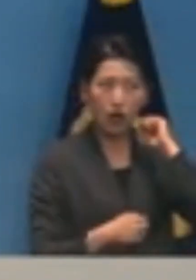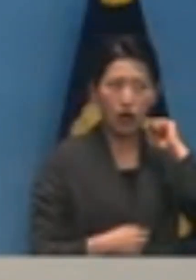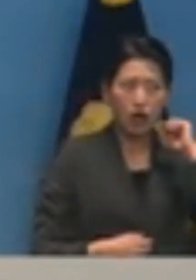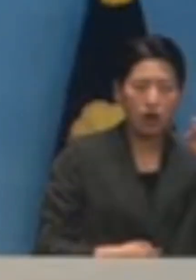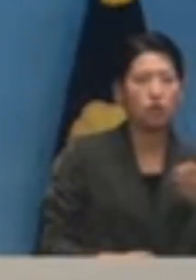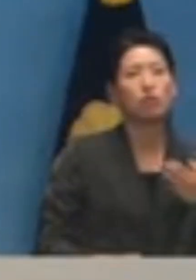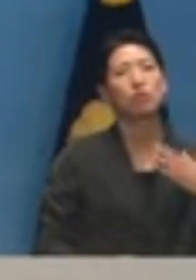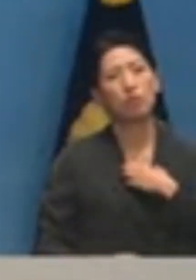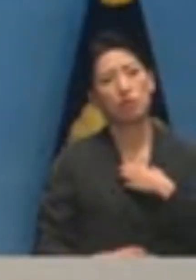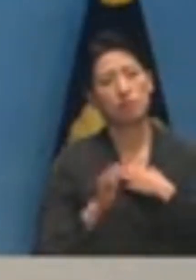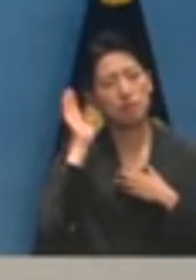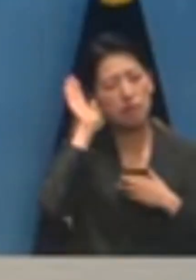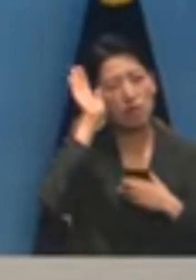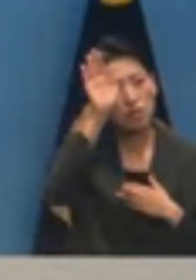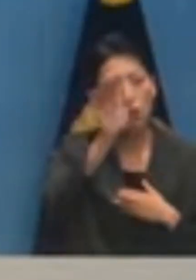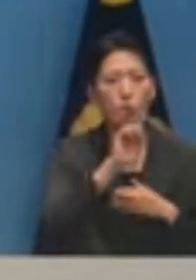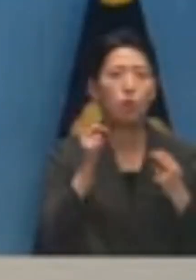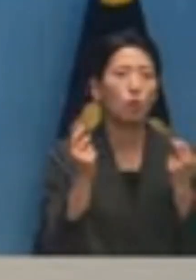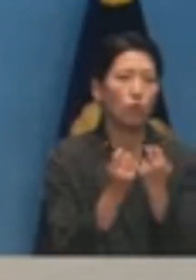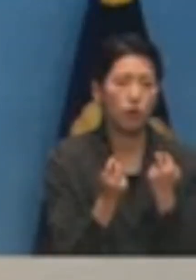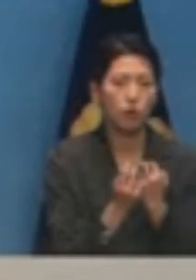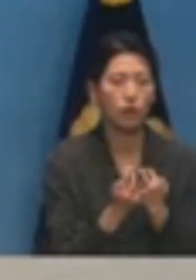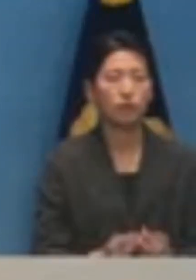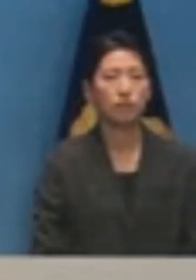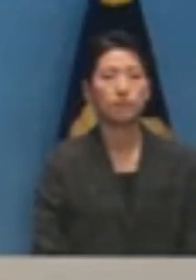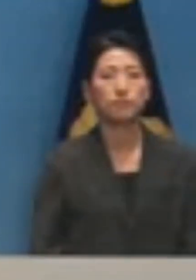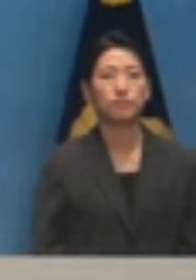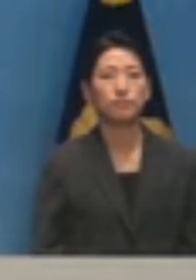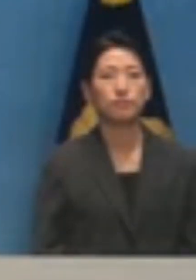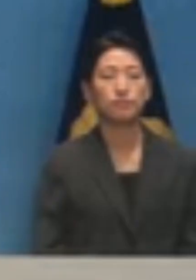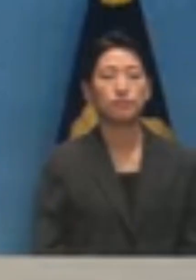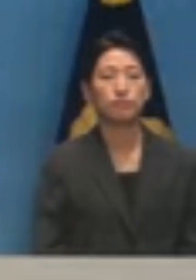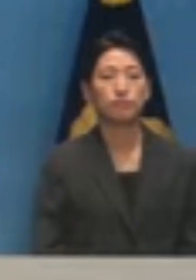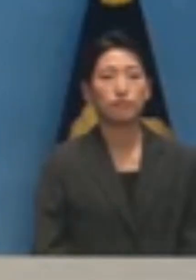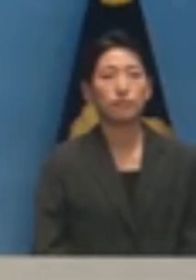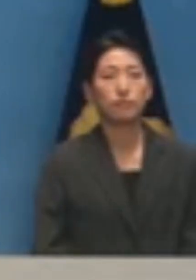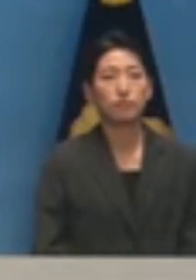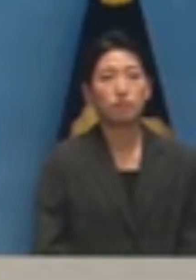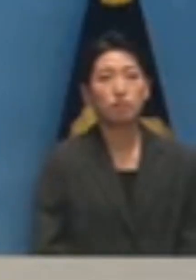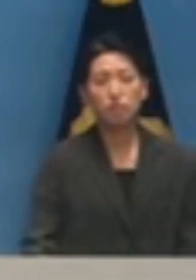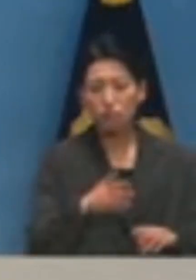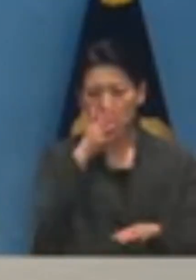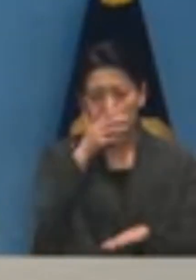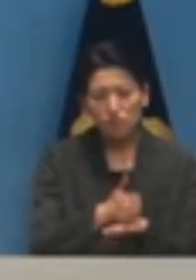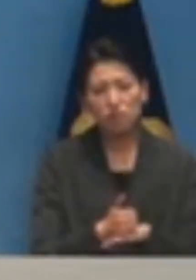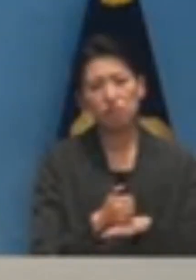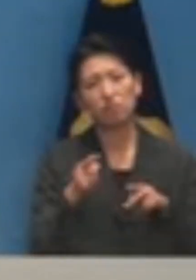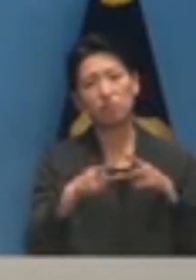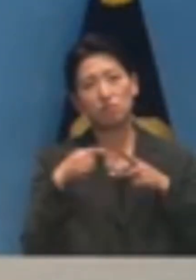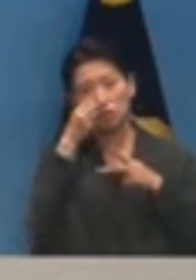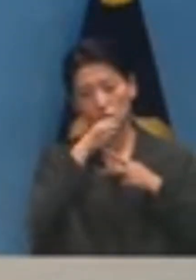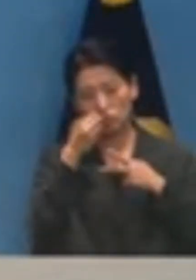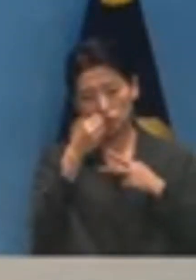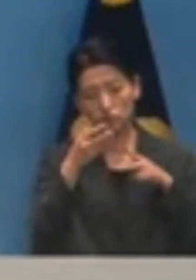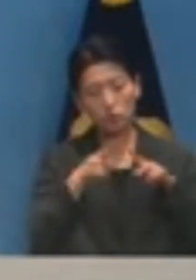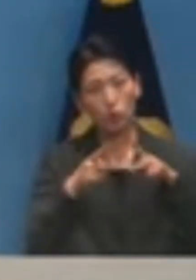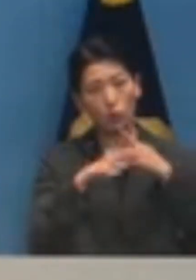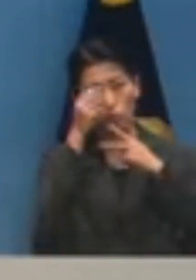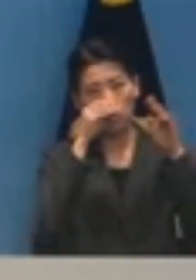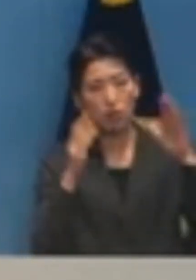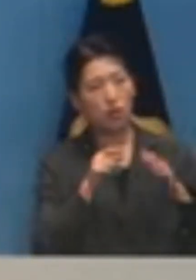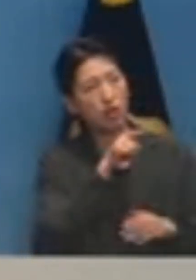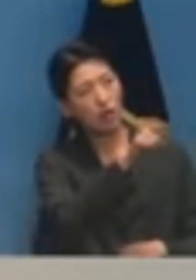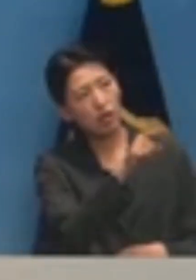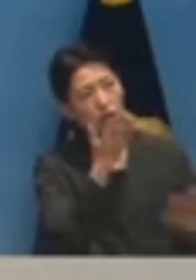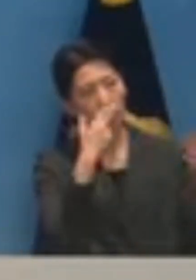미래까지도 망치고 있습니다. 이런 교육을 견디기 힘들어 많은 아이들이 학교를 떠나고 있는 현실은 참으로